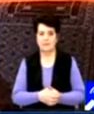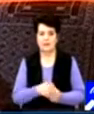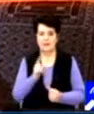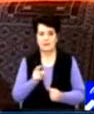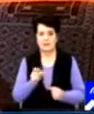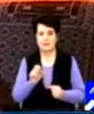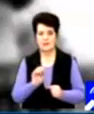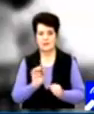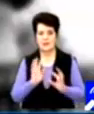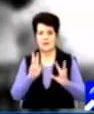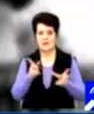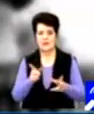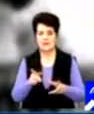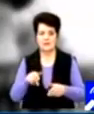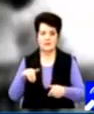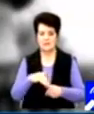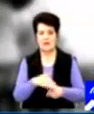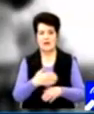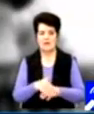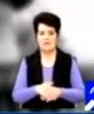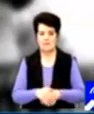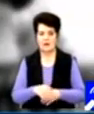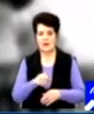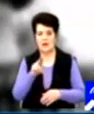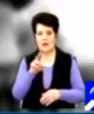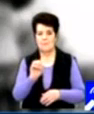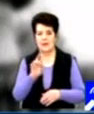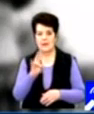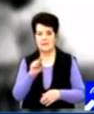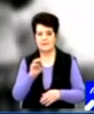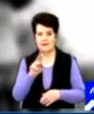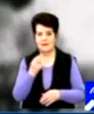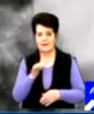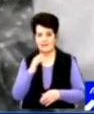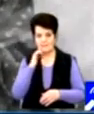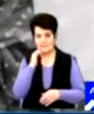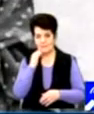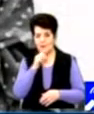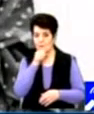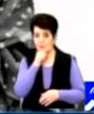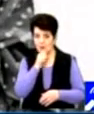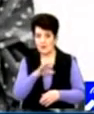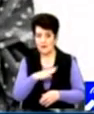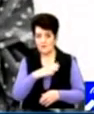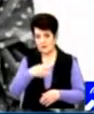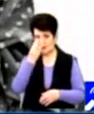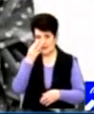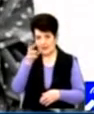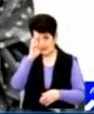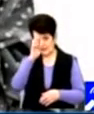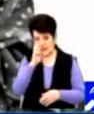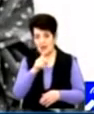tank ieșea afară. Bunicul lui Ion Moraru, Pintilii, făcuse armata în Imperiul Țarist. Prin urmare, cunoștea